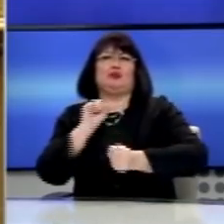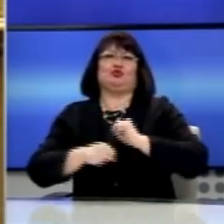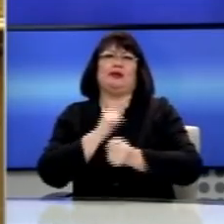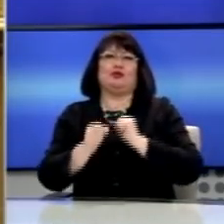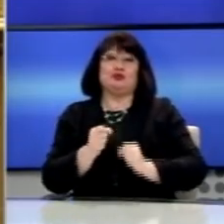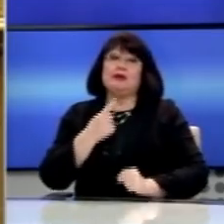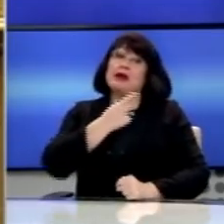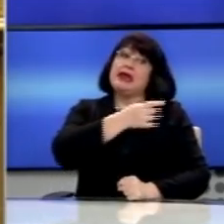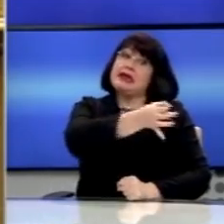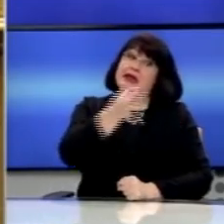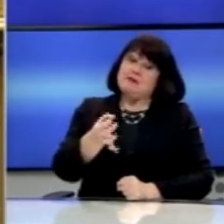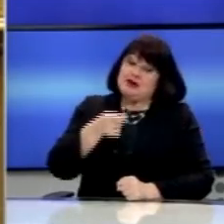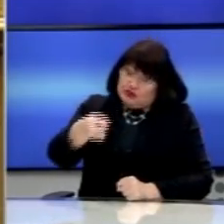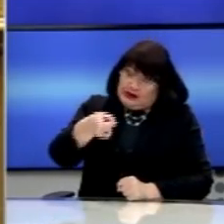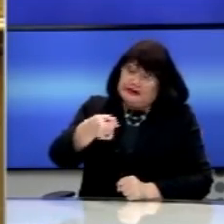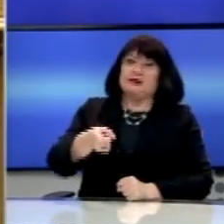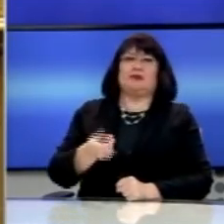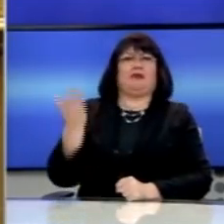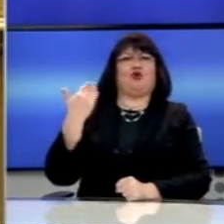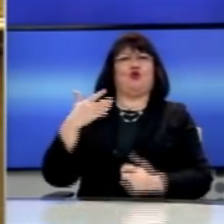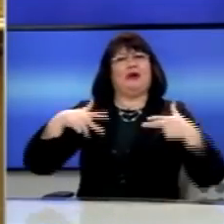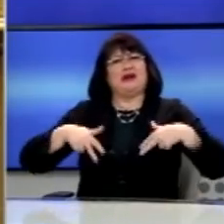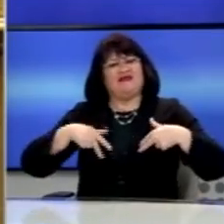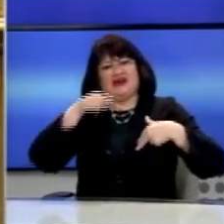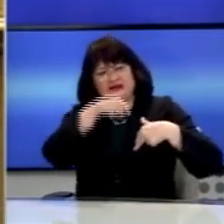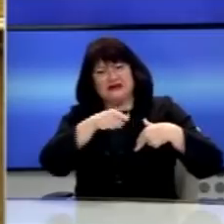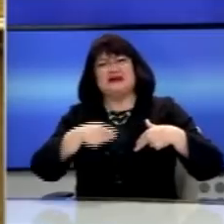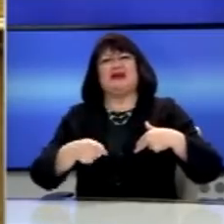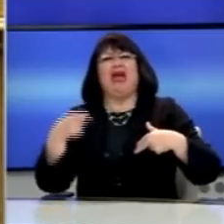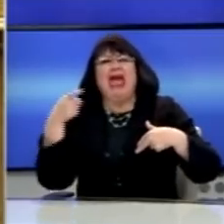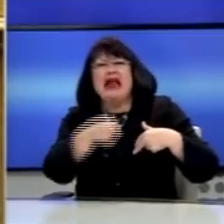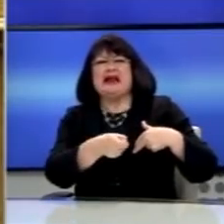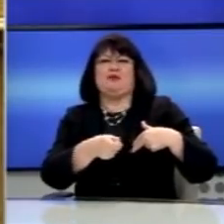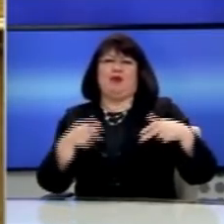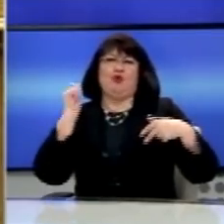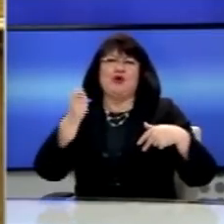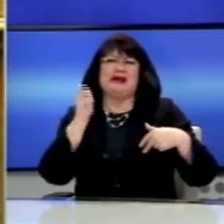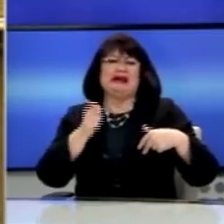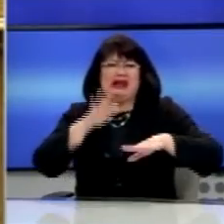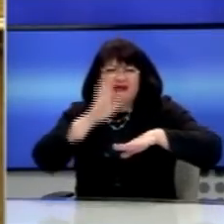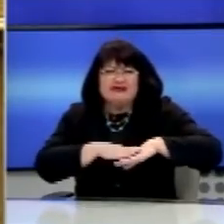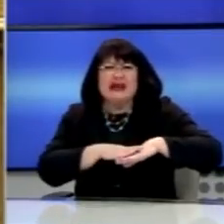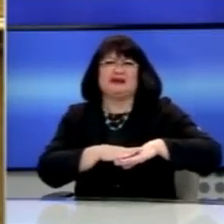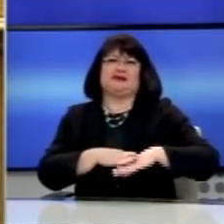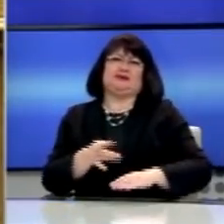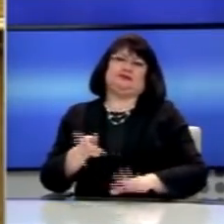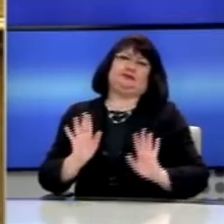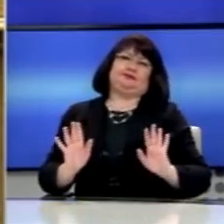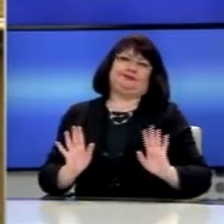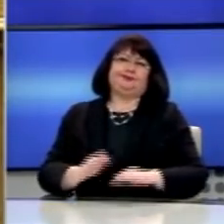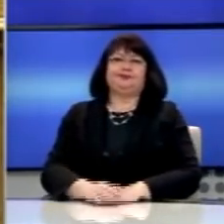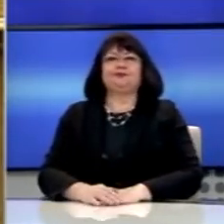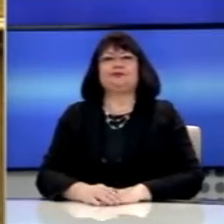οποίες εσείς και οι προηγούμενοι από εσάς με την εγκληματική πολιτική σας δημιουργήσατε. Κριτήριό σας δεν είναι